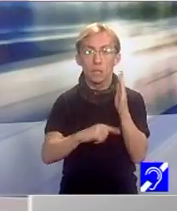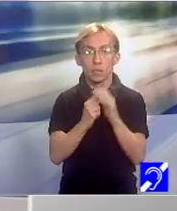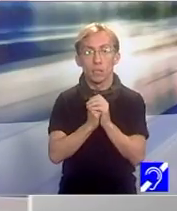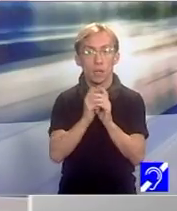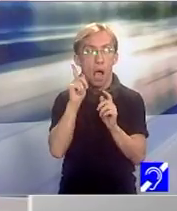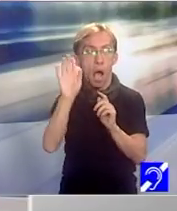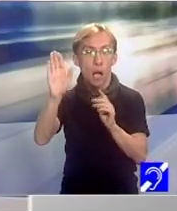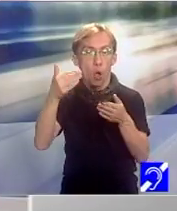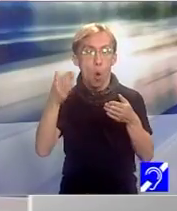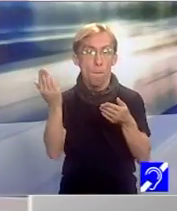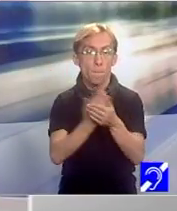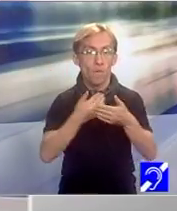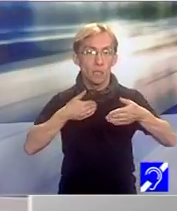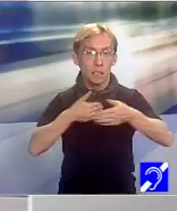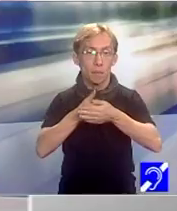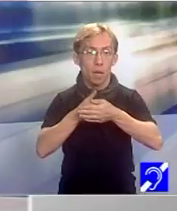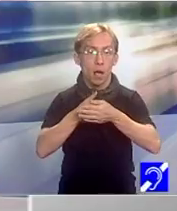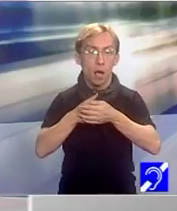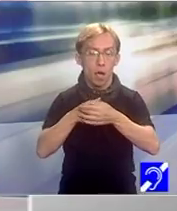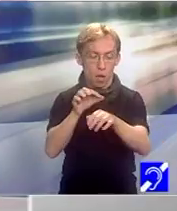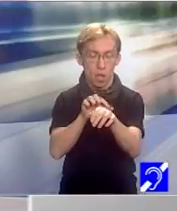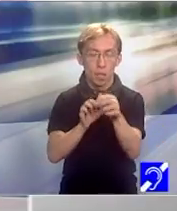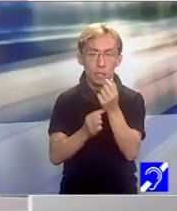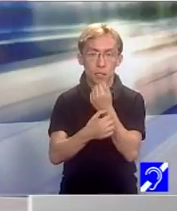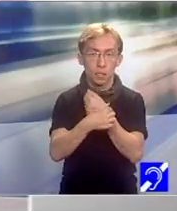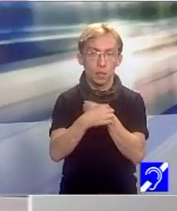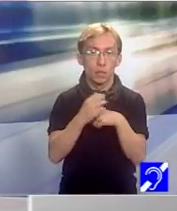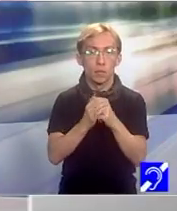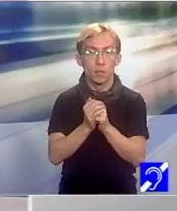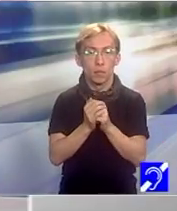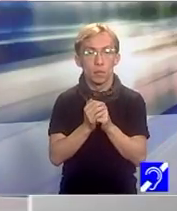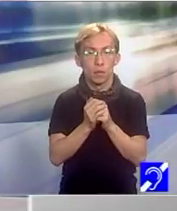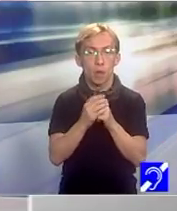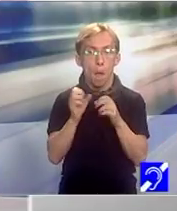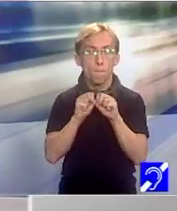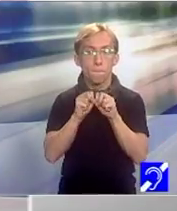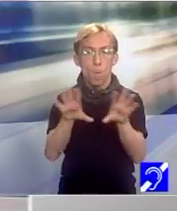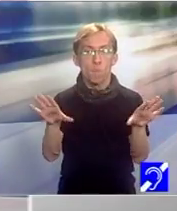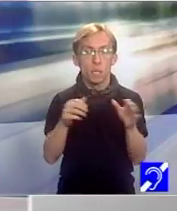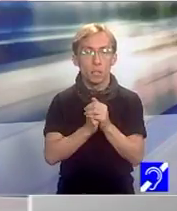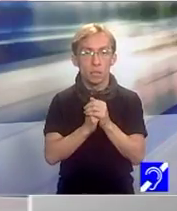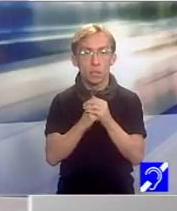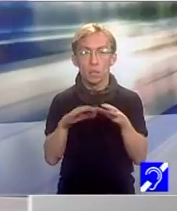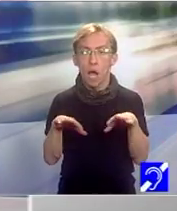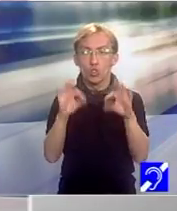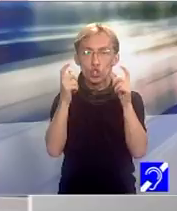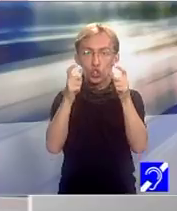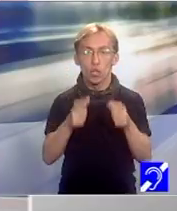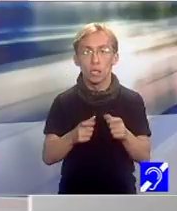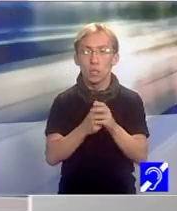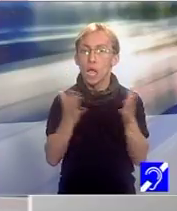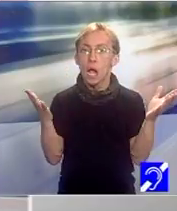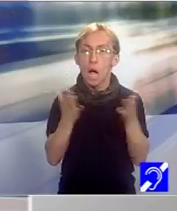în spate. În afară de pliante și brățări, cremă cu cromoglicat, donații cu cromoglicat, pregătesc acest centru